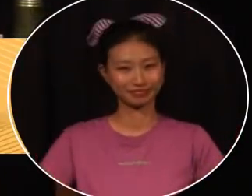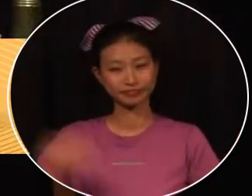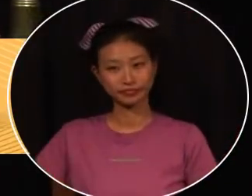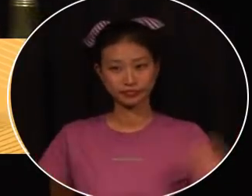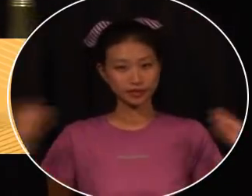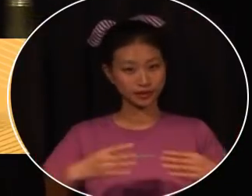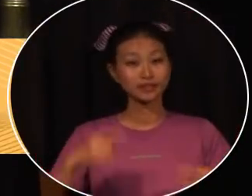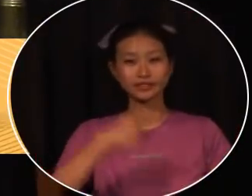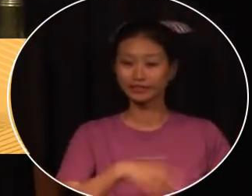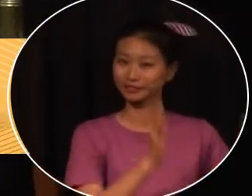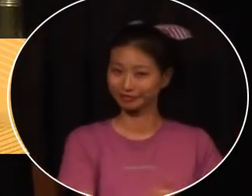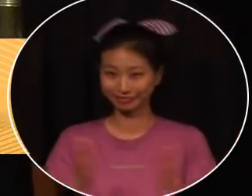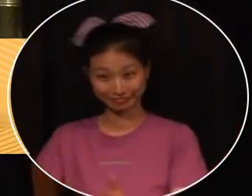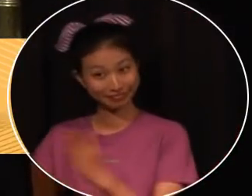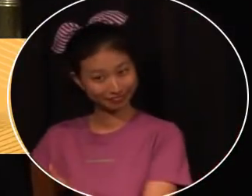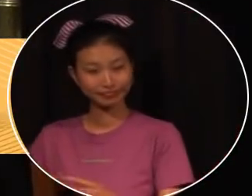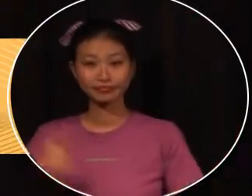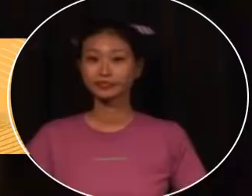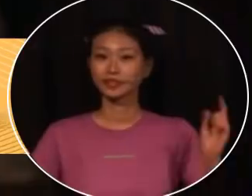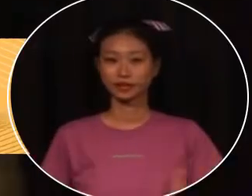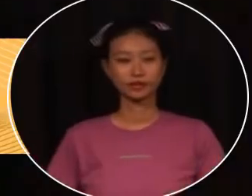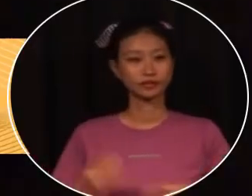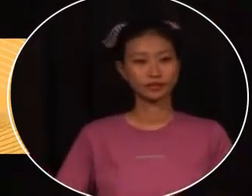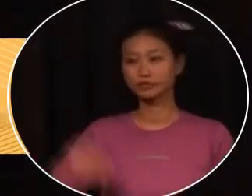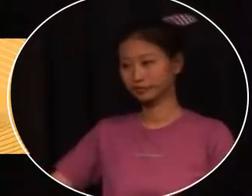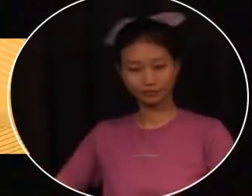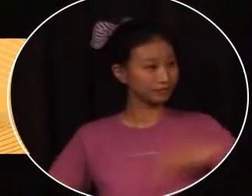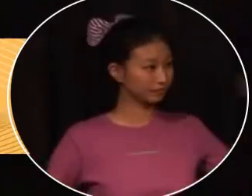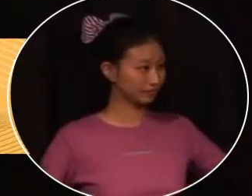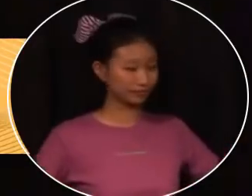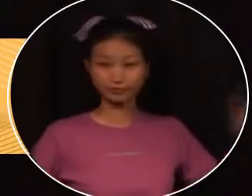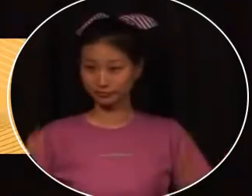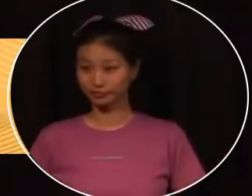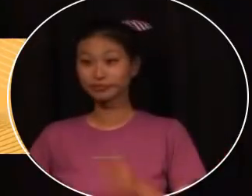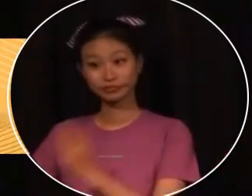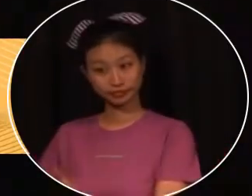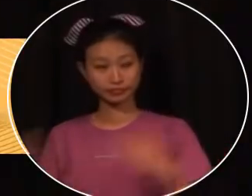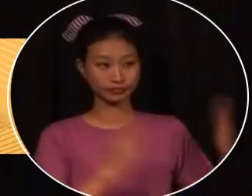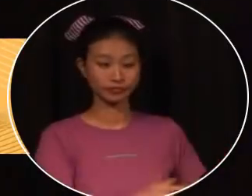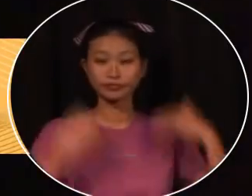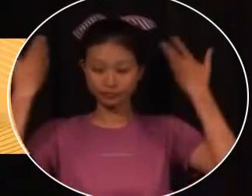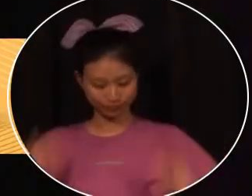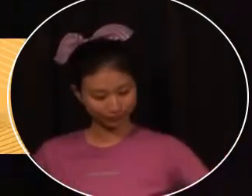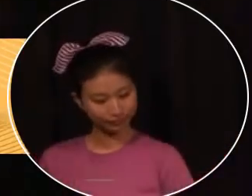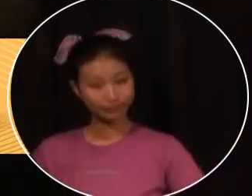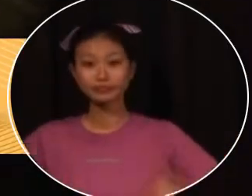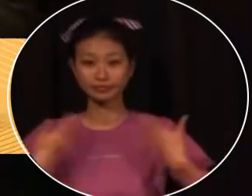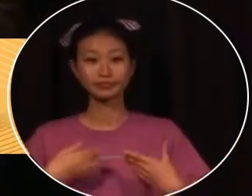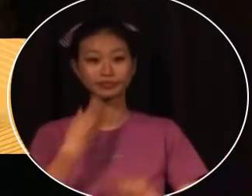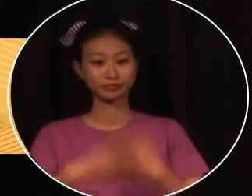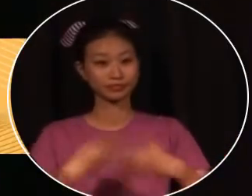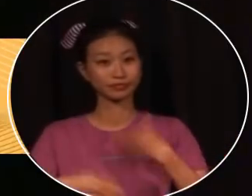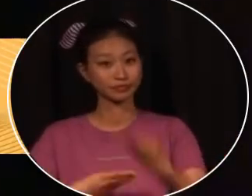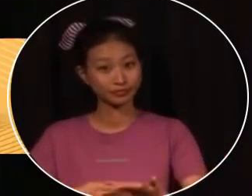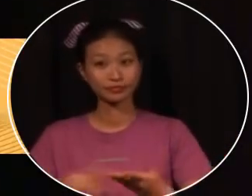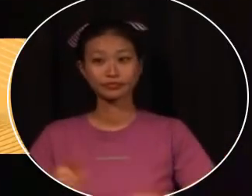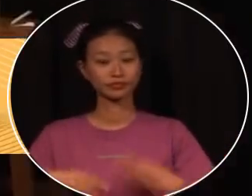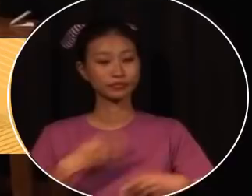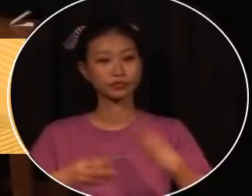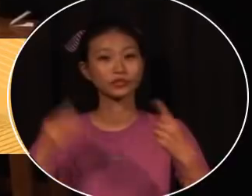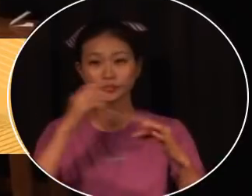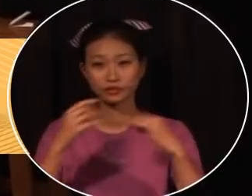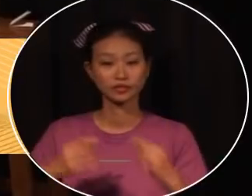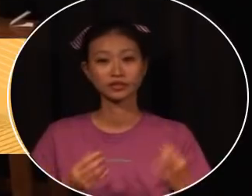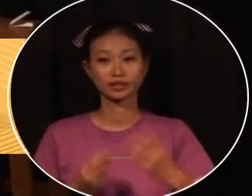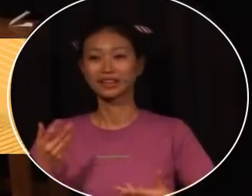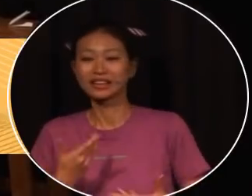然后女生版的就是这样走了。OK， 好，这样你就可以理解防护罩怎么做出来了。 我没